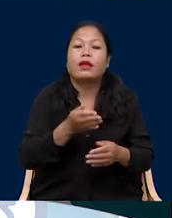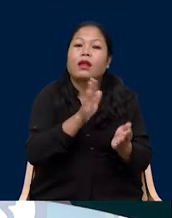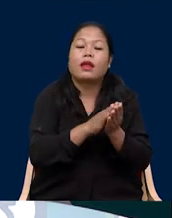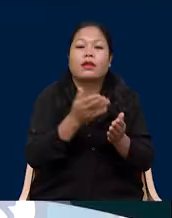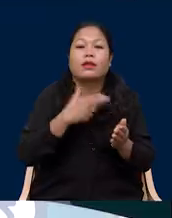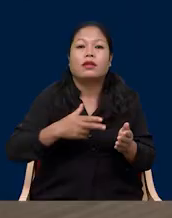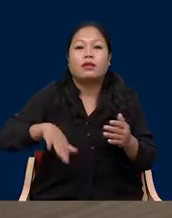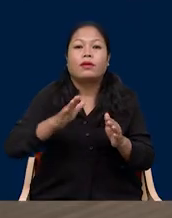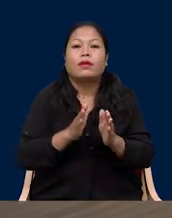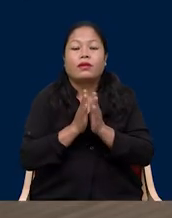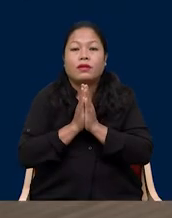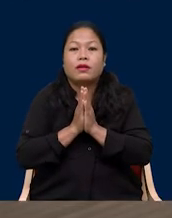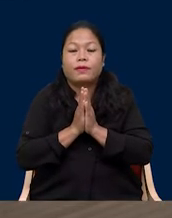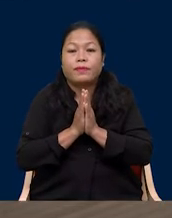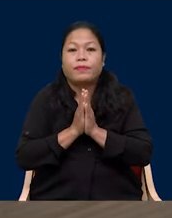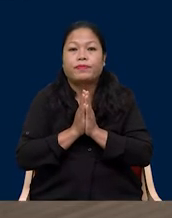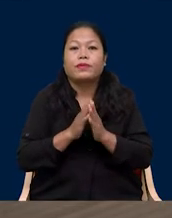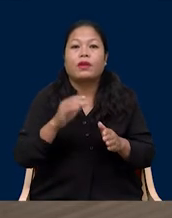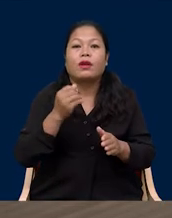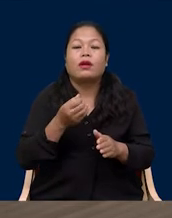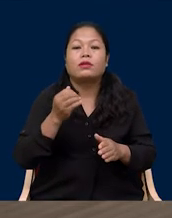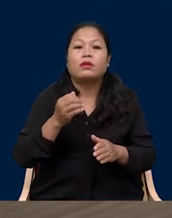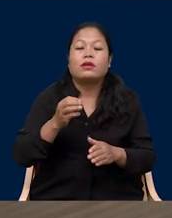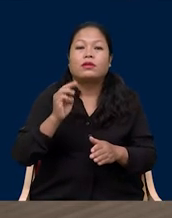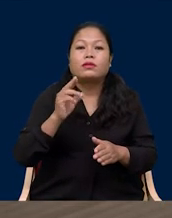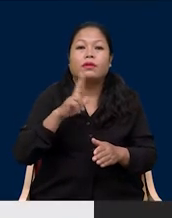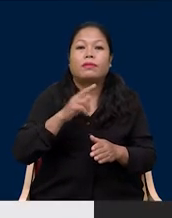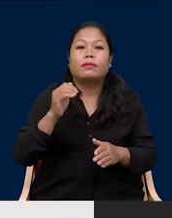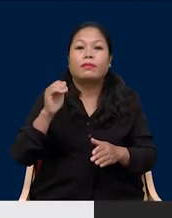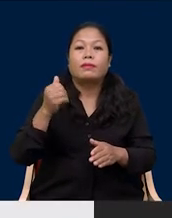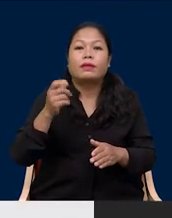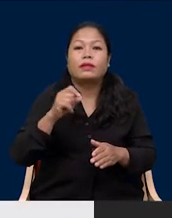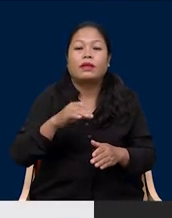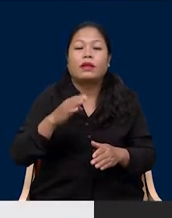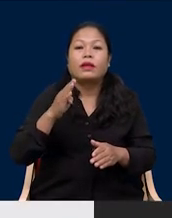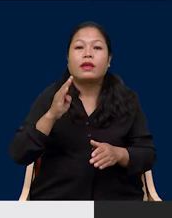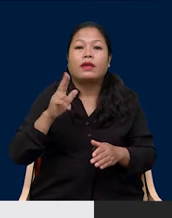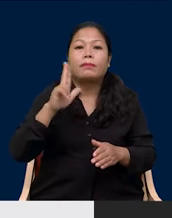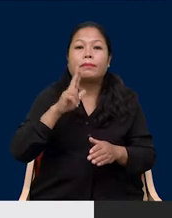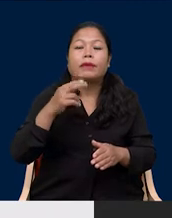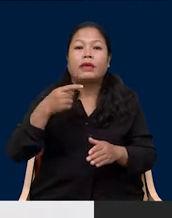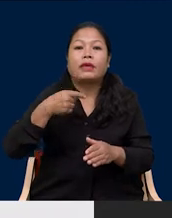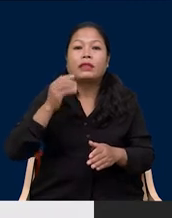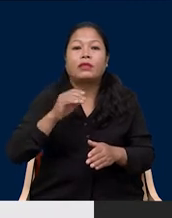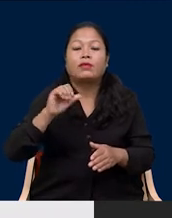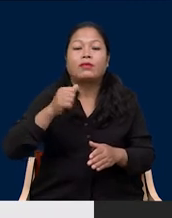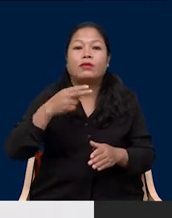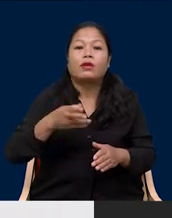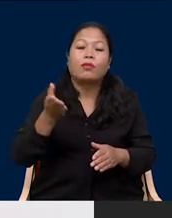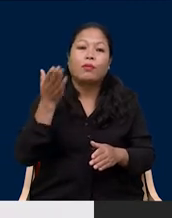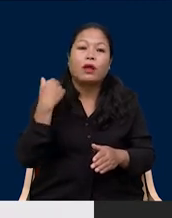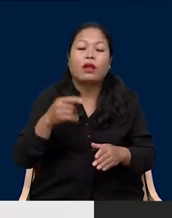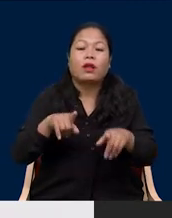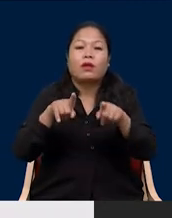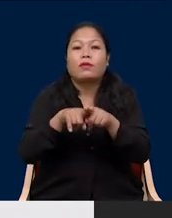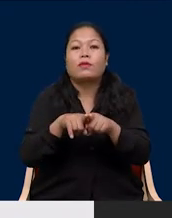राख्न सक्नुहुन्छ। सबैलाई नमस्ते, मेरो नाम अस्मिता भट्ट, मेरो क्वेसन बिन्दुजीलाई रहेको छ।